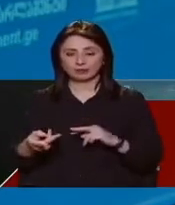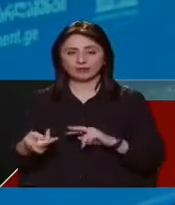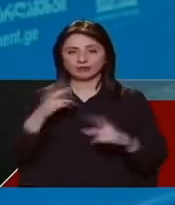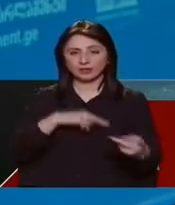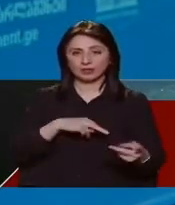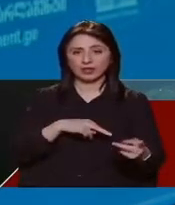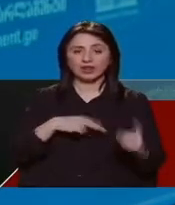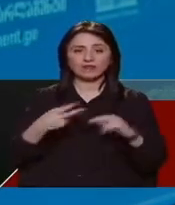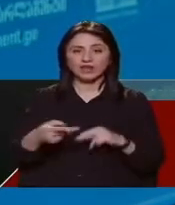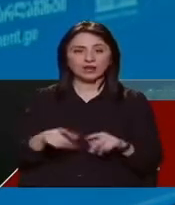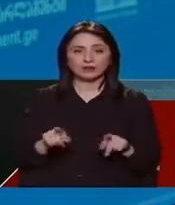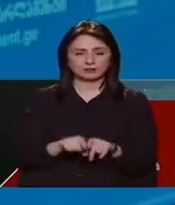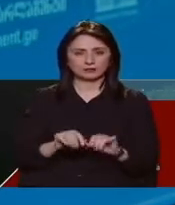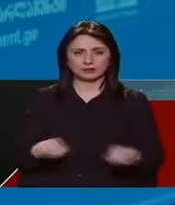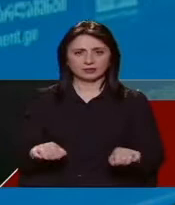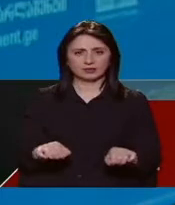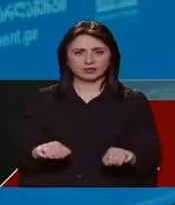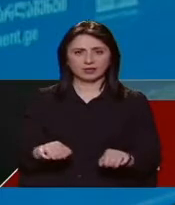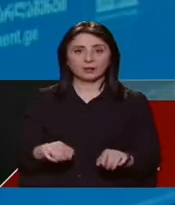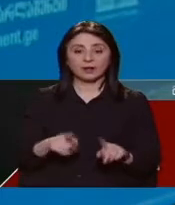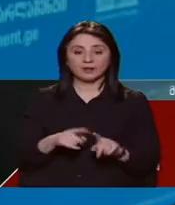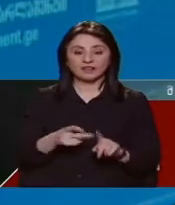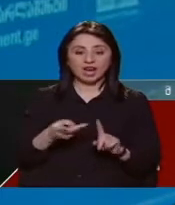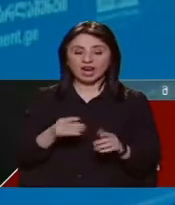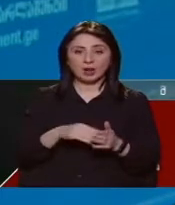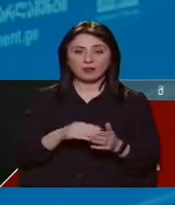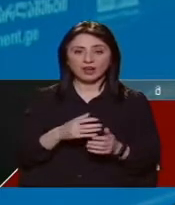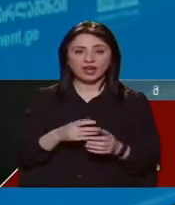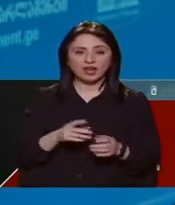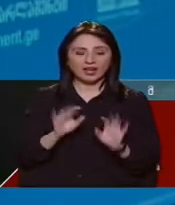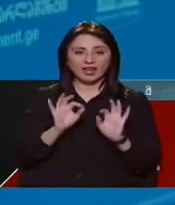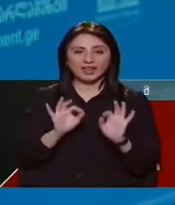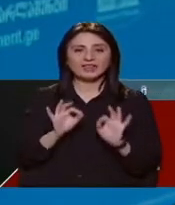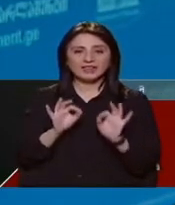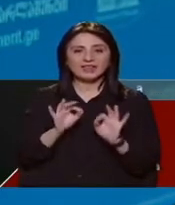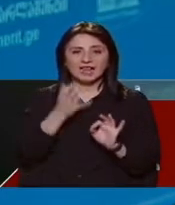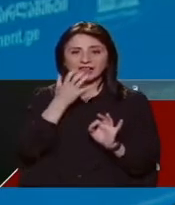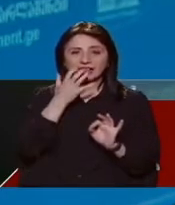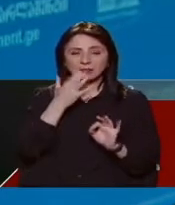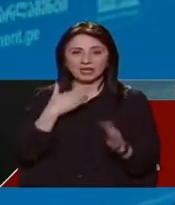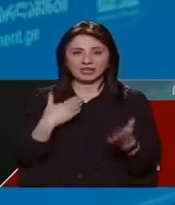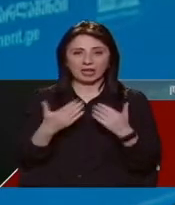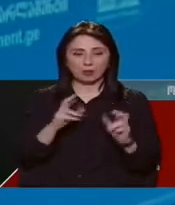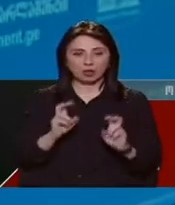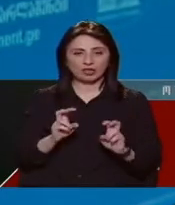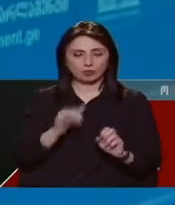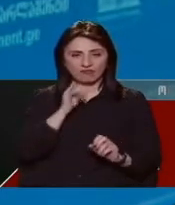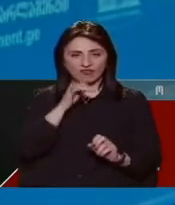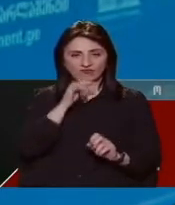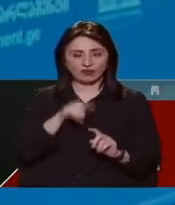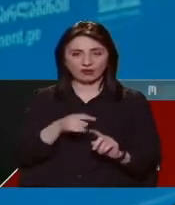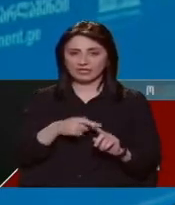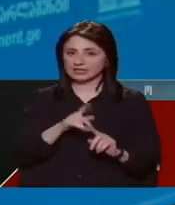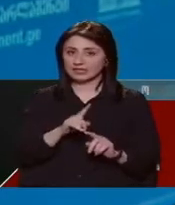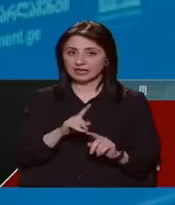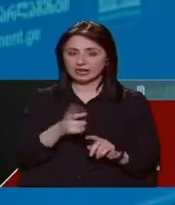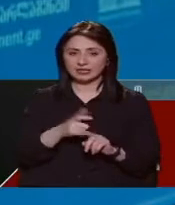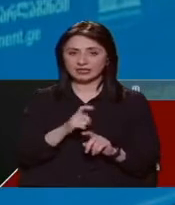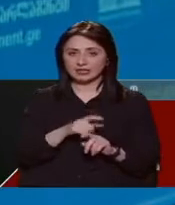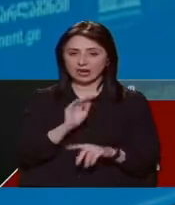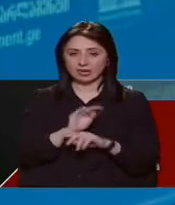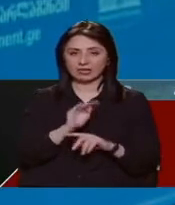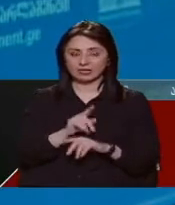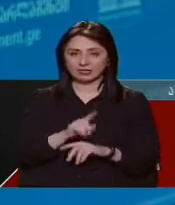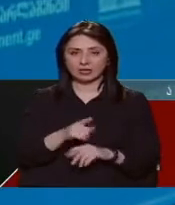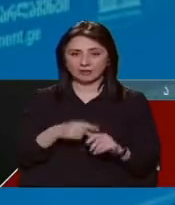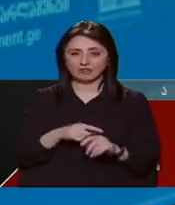პოზიციას. Ანუ რაღაცნაირად ისევ გამეორდები, ნელთბილი დამოკიდებულება ჩანს ჩვენი ხელისუფლების მიმართ და ეს არის კრიტიკის ობიექტი.